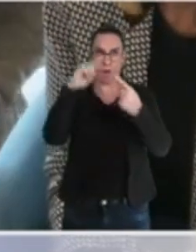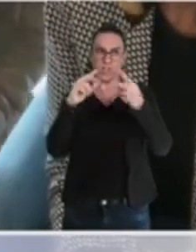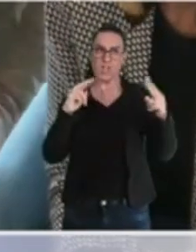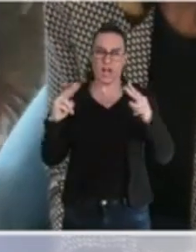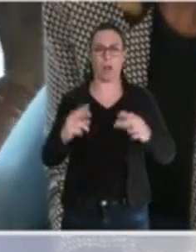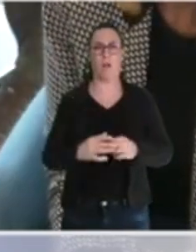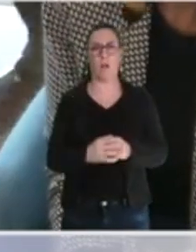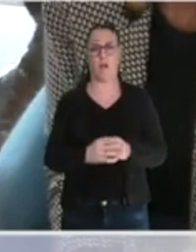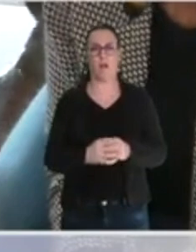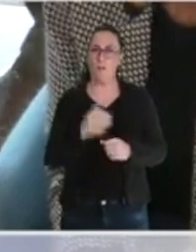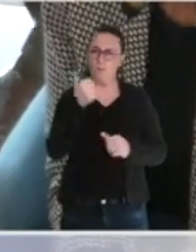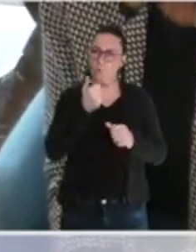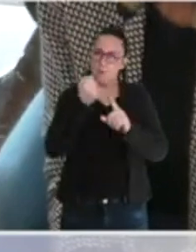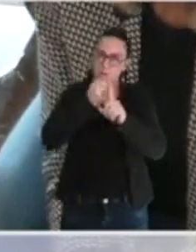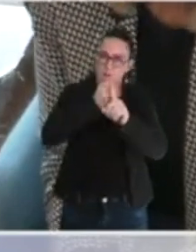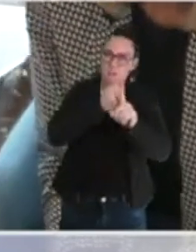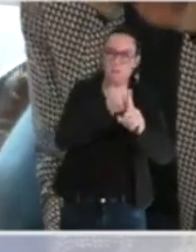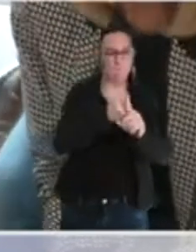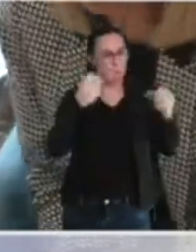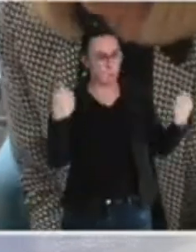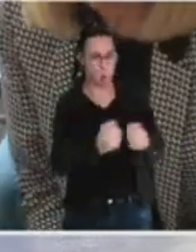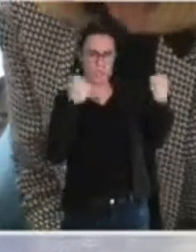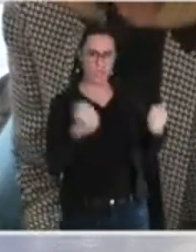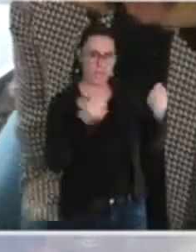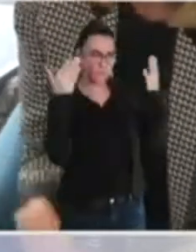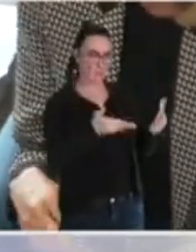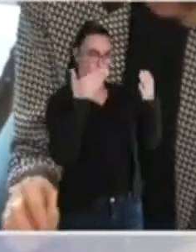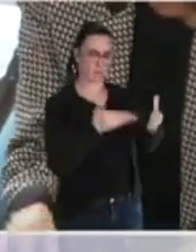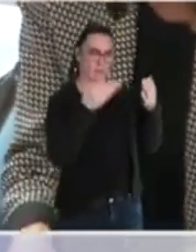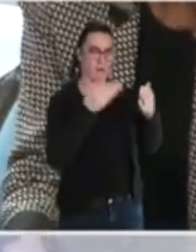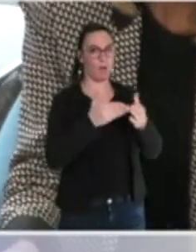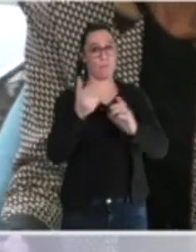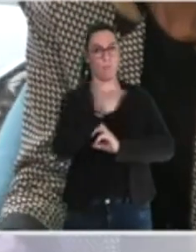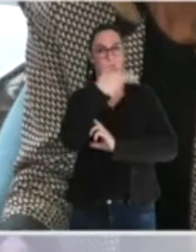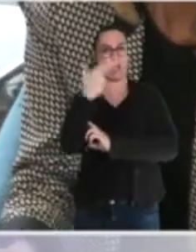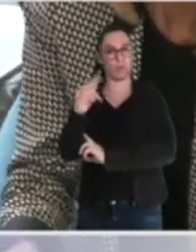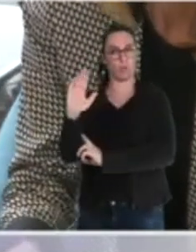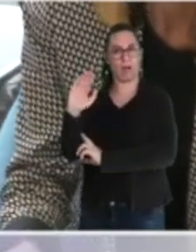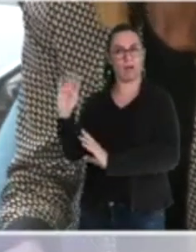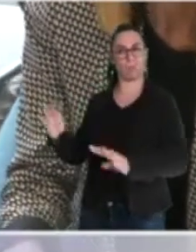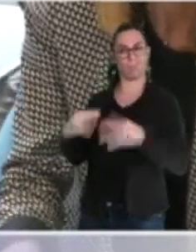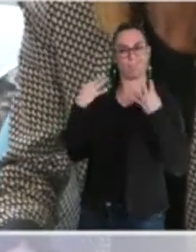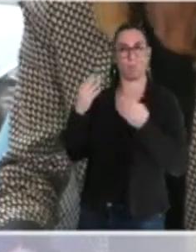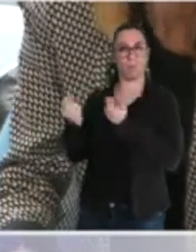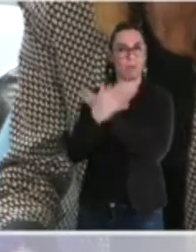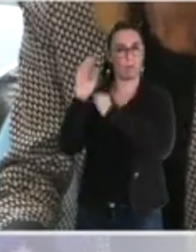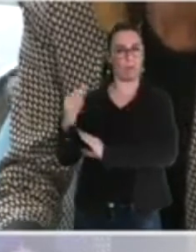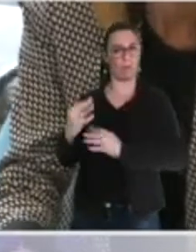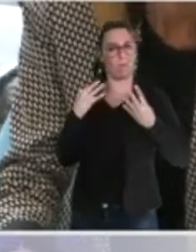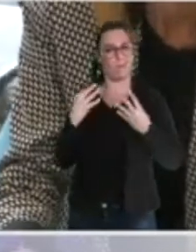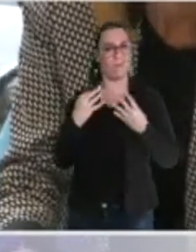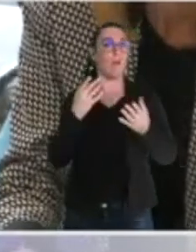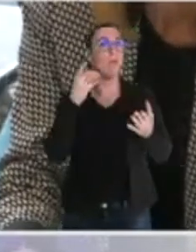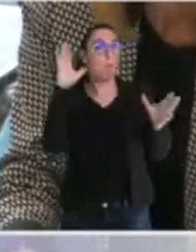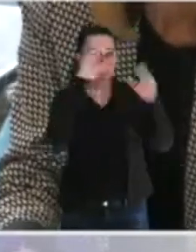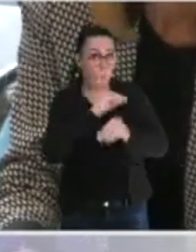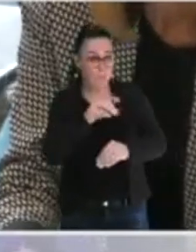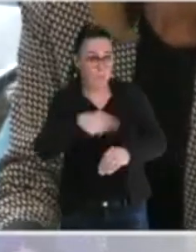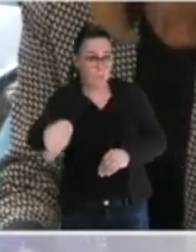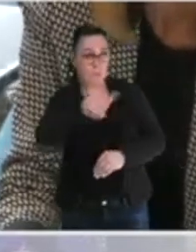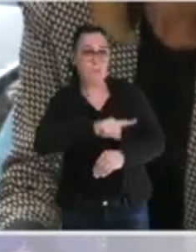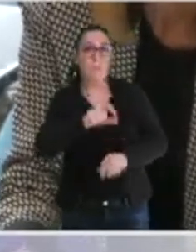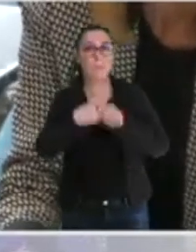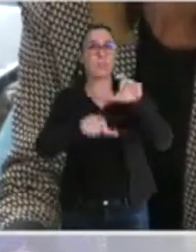vous concentrer sur ce qui relève de la communication pour vos vues nationales ou métropolitaines, vous oubliez que les Grenoblois ont besoin de